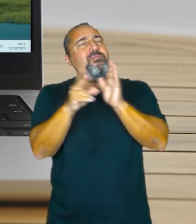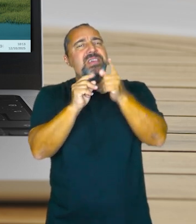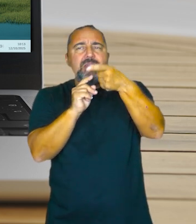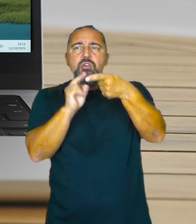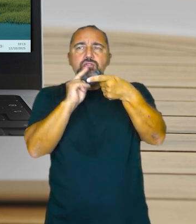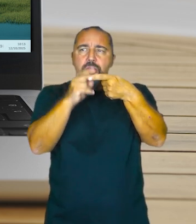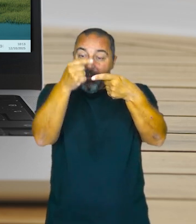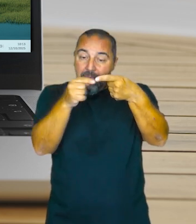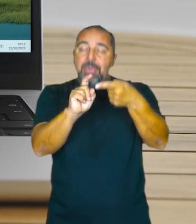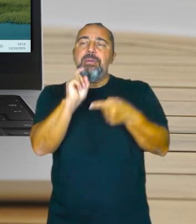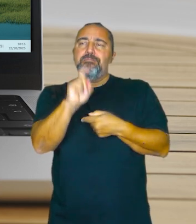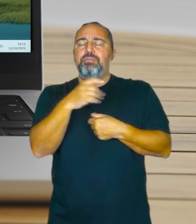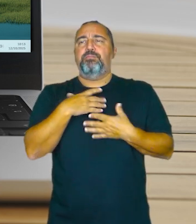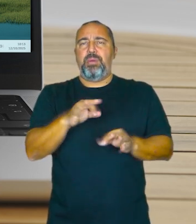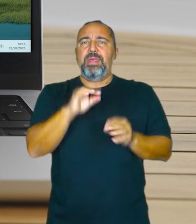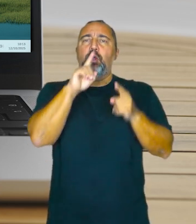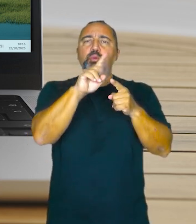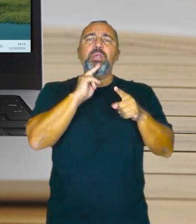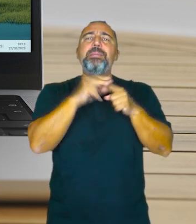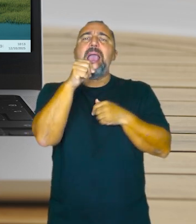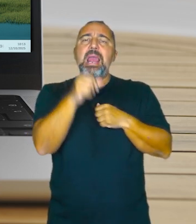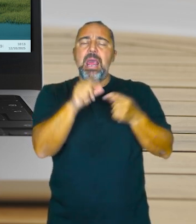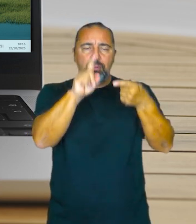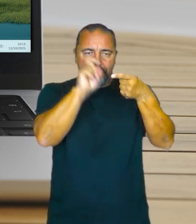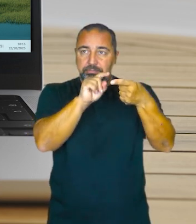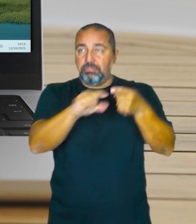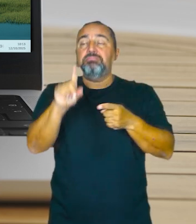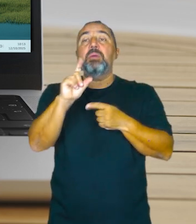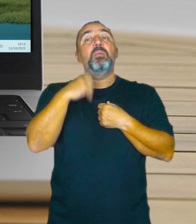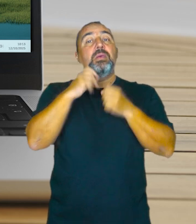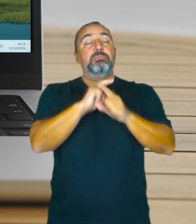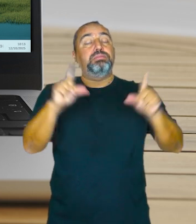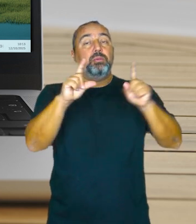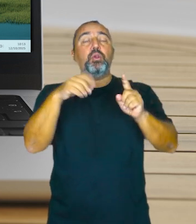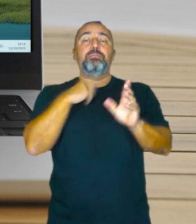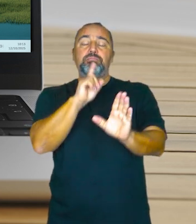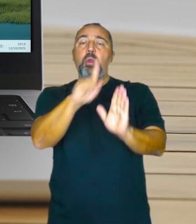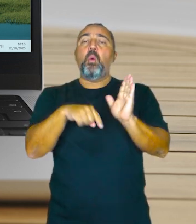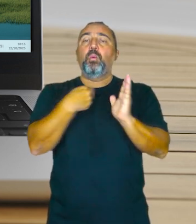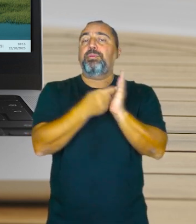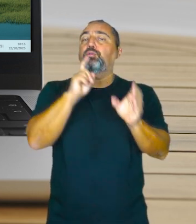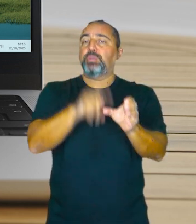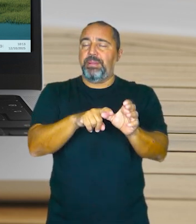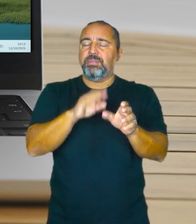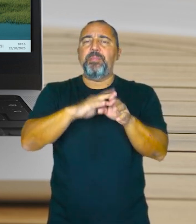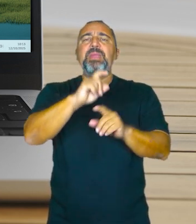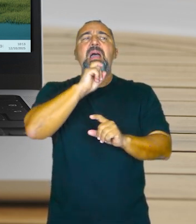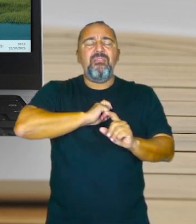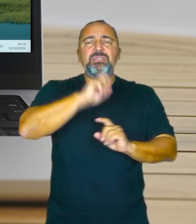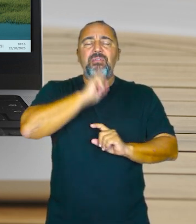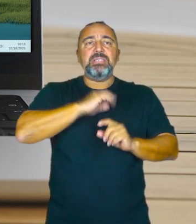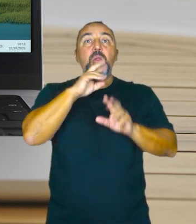sakatu besterik ez duzu egin behar. Bere kanala irekiko da. Eta suskribirme botoia sakatu ahal izango duzu,